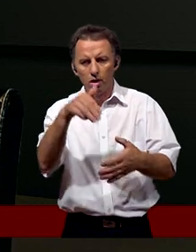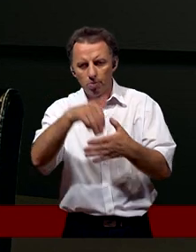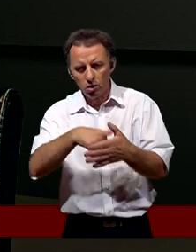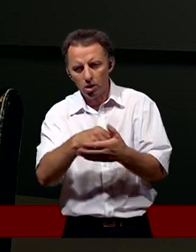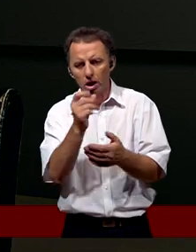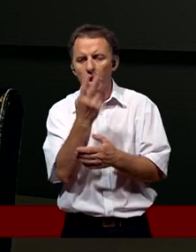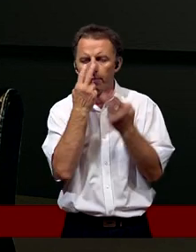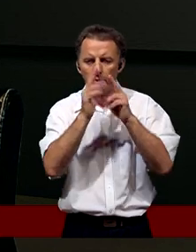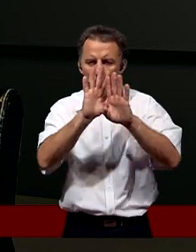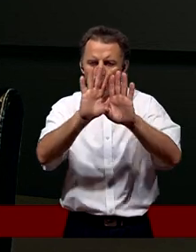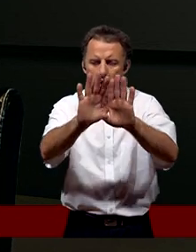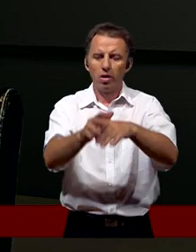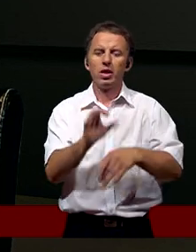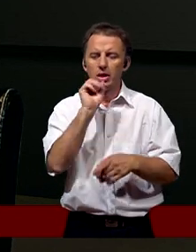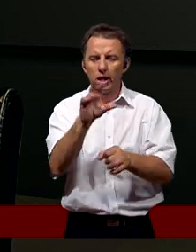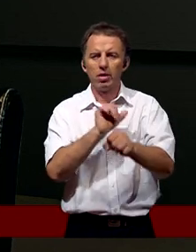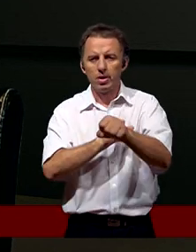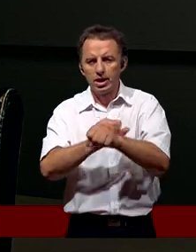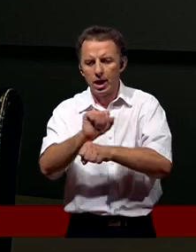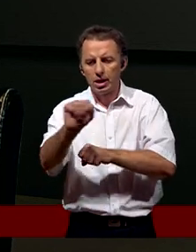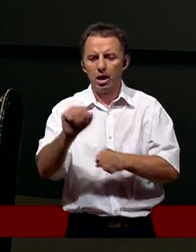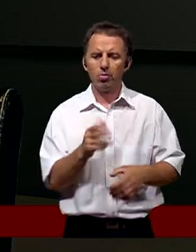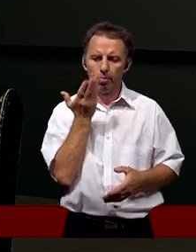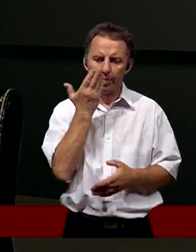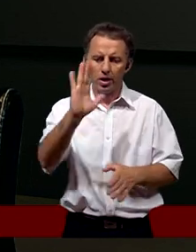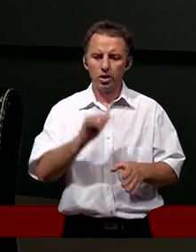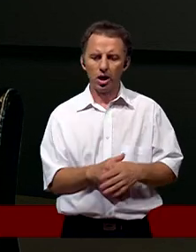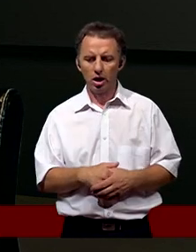tak pokazywał, to właśnie takim jesteśmy, prawda? Coraz bardziej.